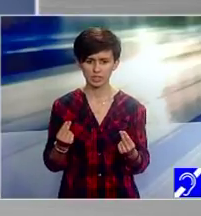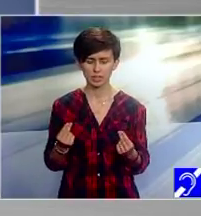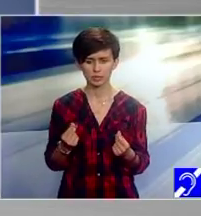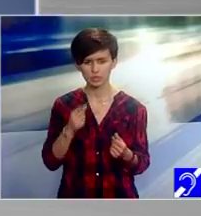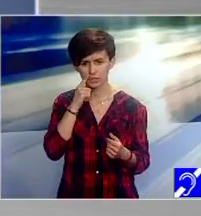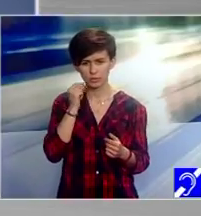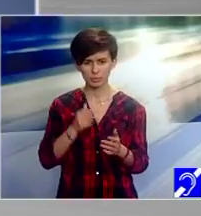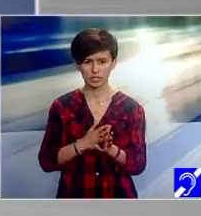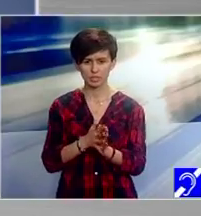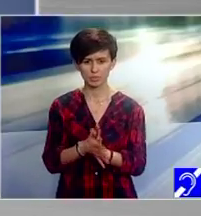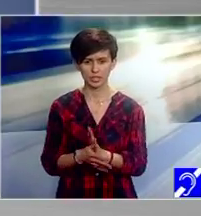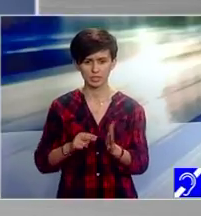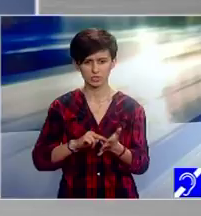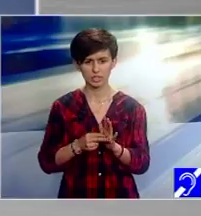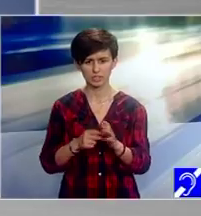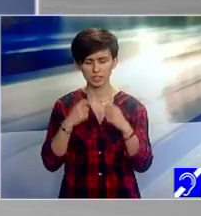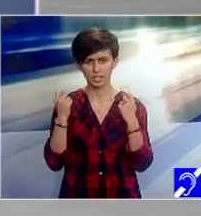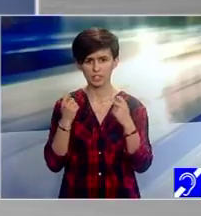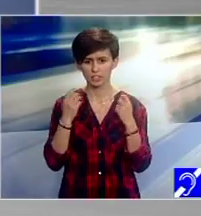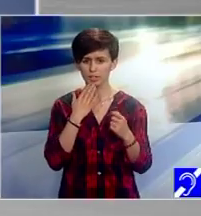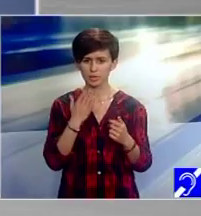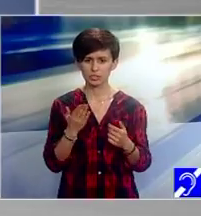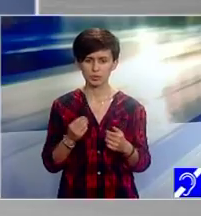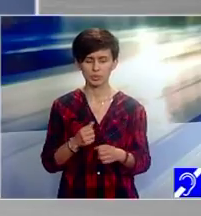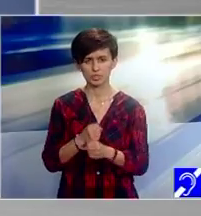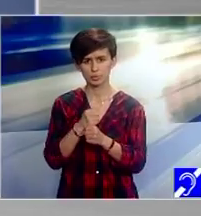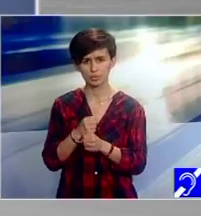în organizarea festivalului. Mulțumim sponsorilor,